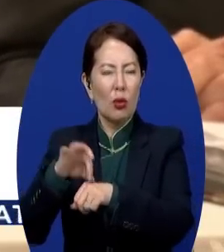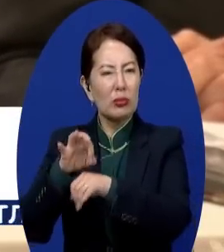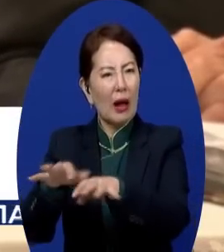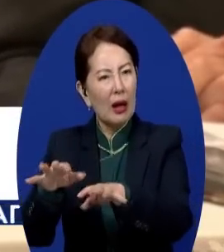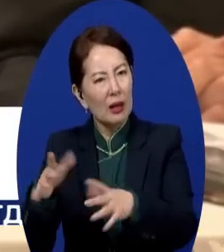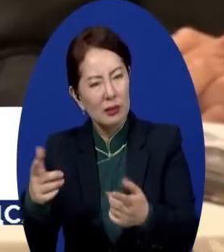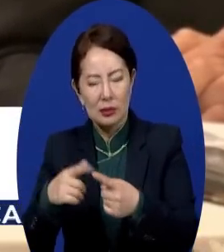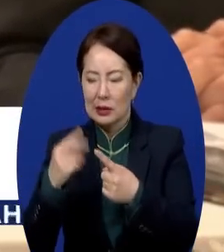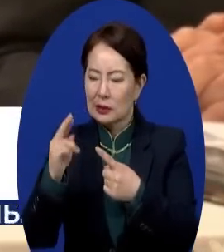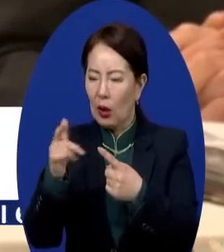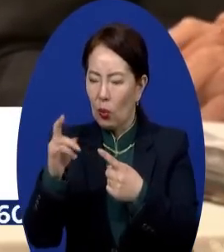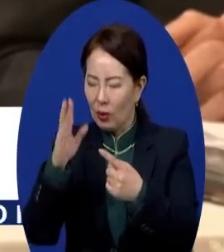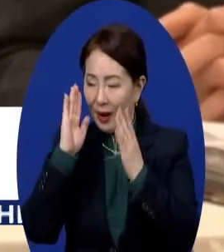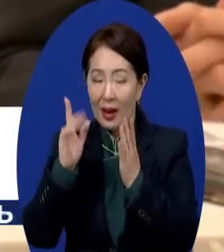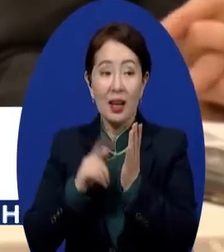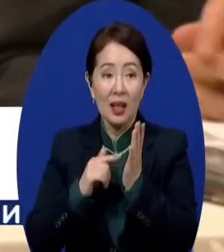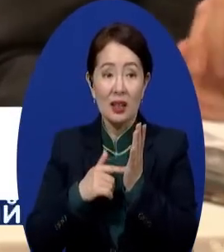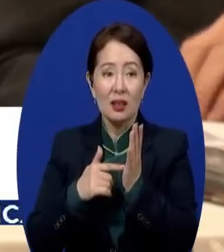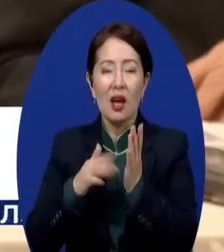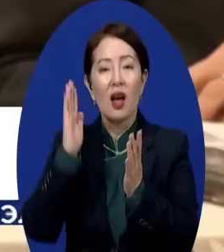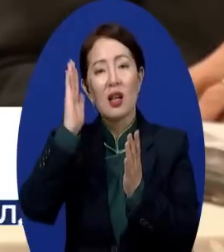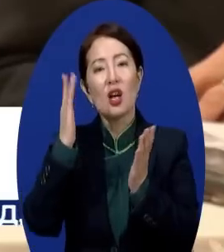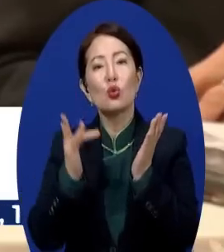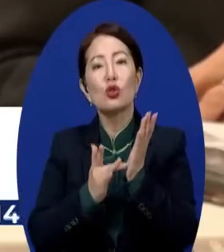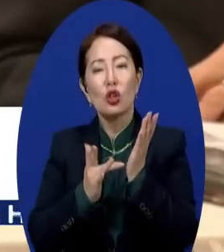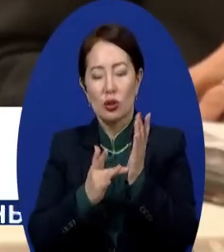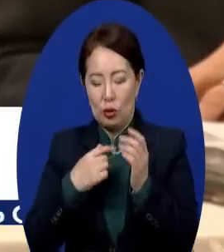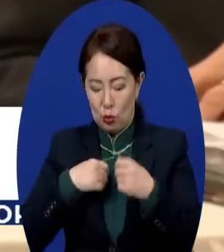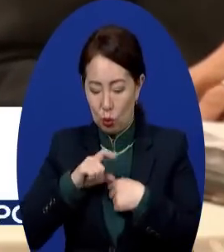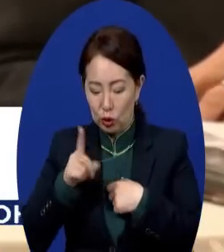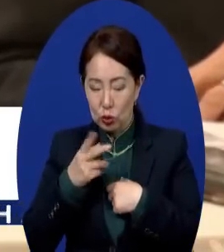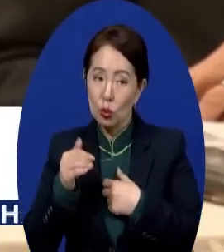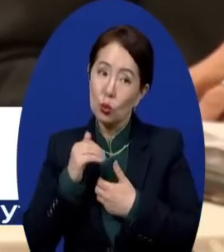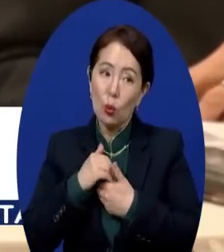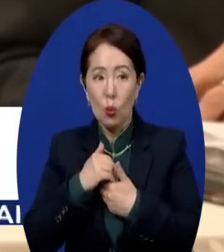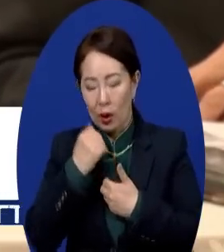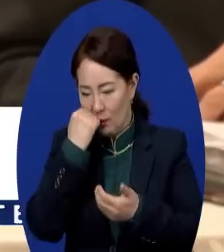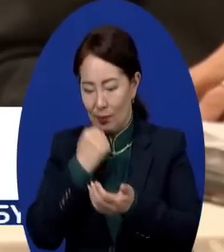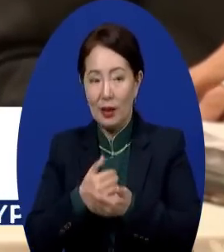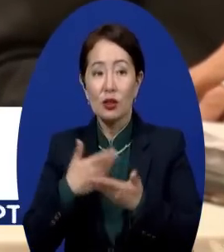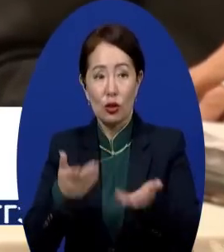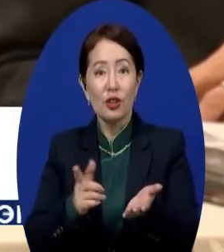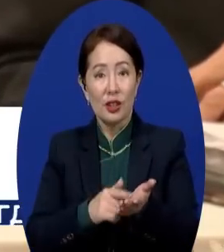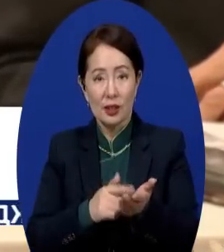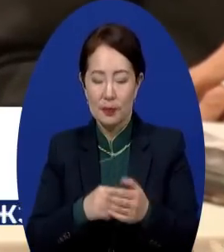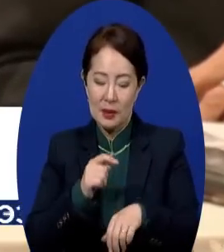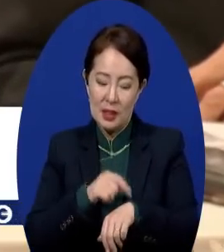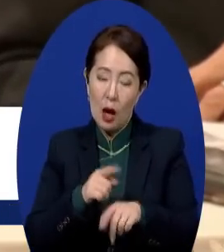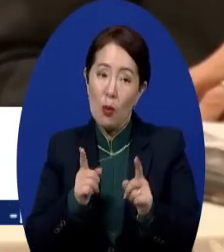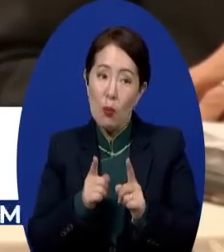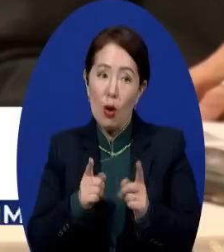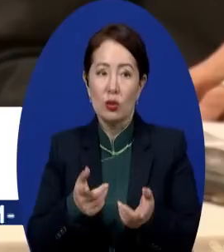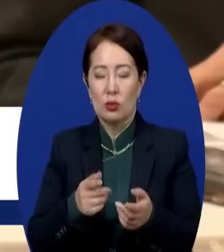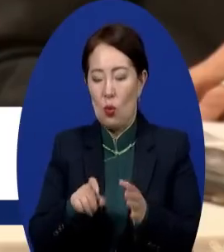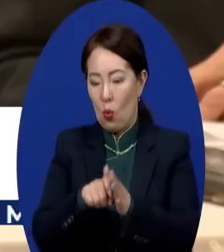цаг уурын хямралд анхаарах хэрэгтэй байна. Ирээдүйн технологи бидний үнэт зүйл захирагдж байгаа эсхийг баталгаажуулах хэрэгтэй. Богино хугацаанд ч гэсэн бид Quad